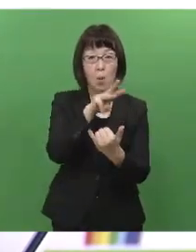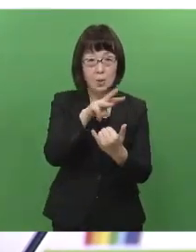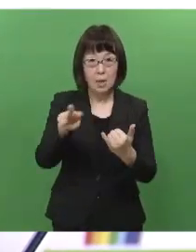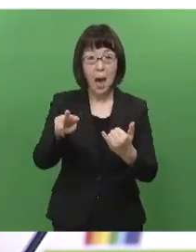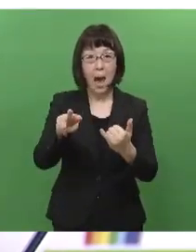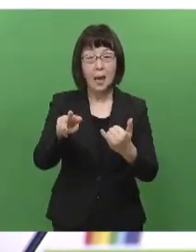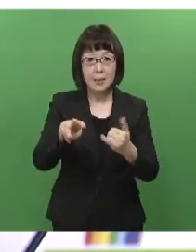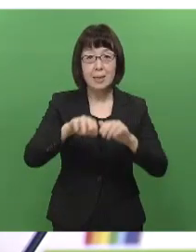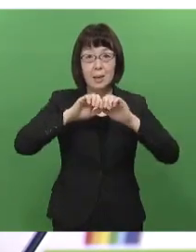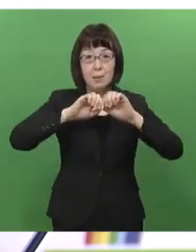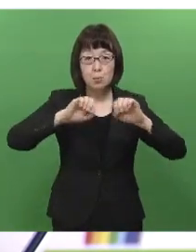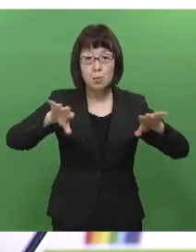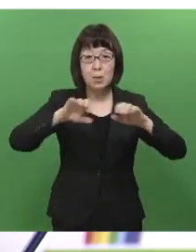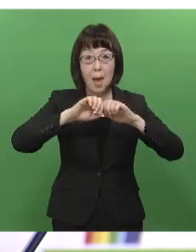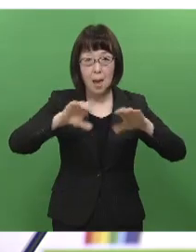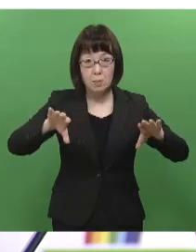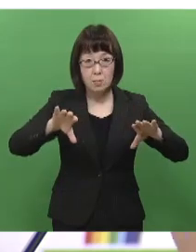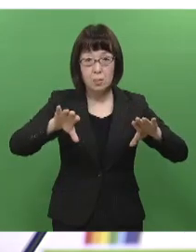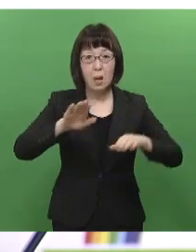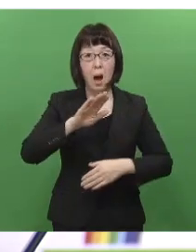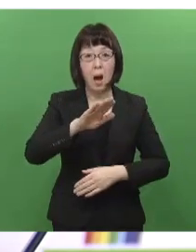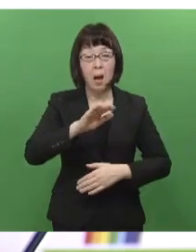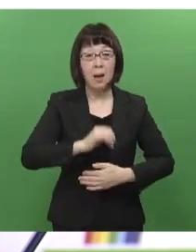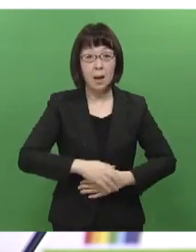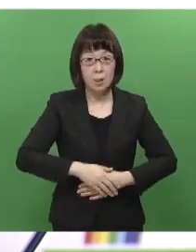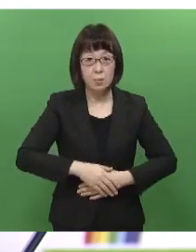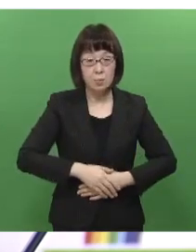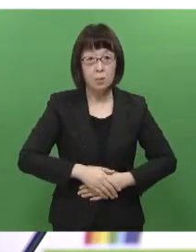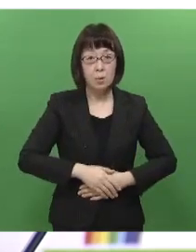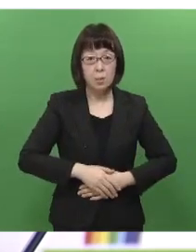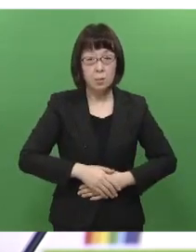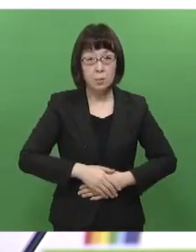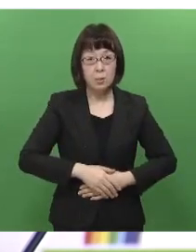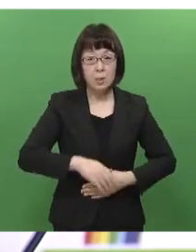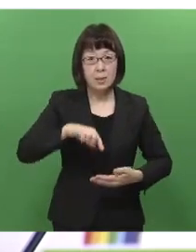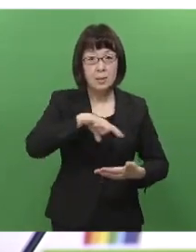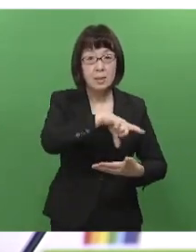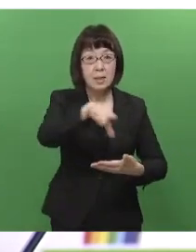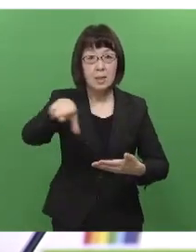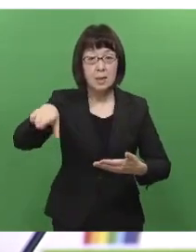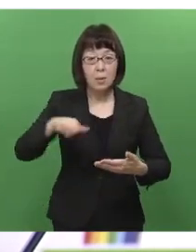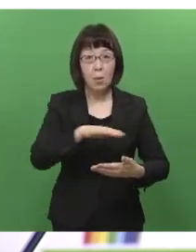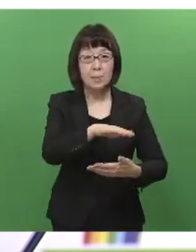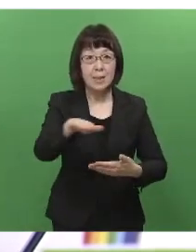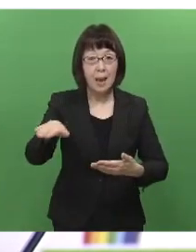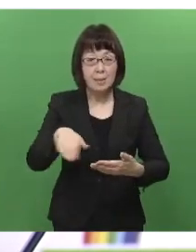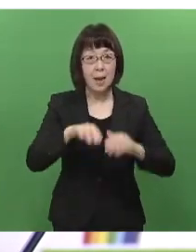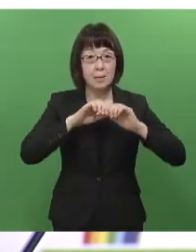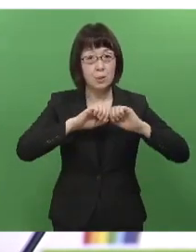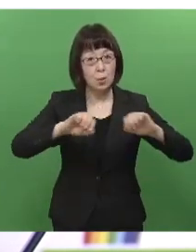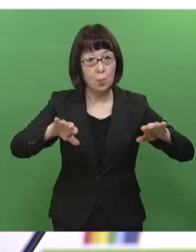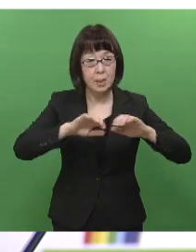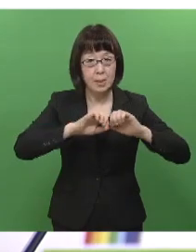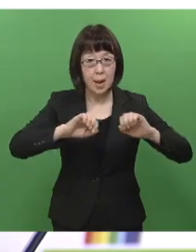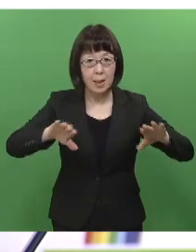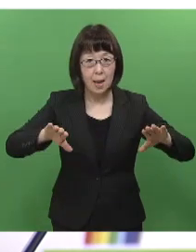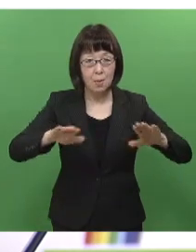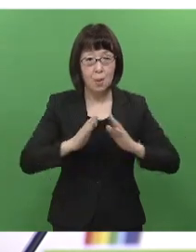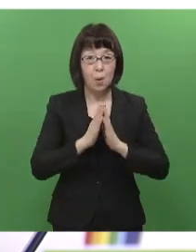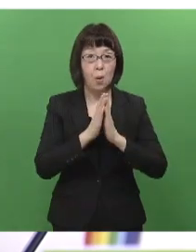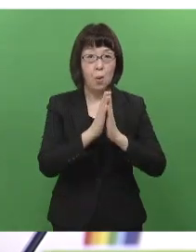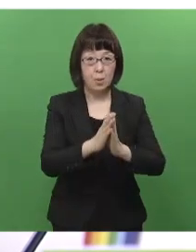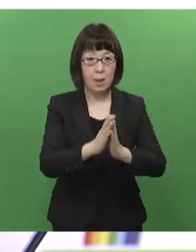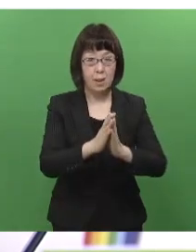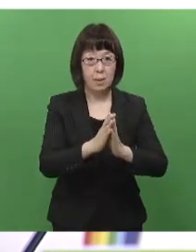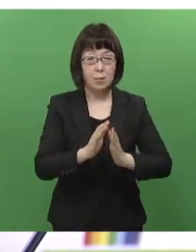して、区市町村のそれぞれの方々にですね、呼びかけを行って、いただきます